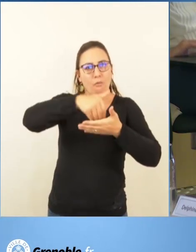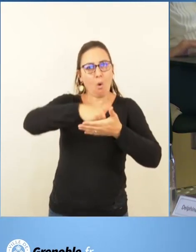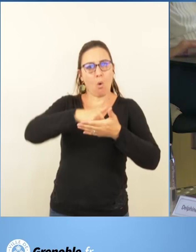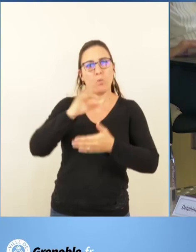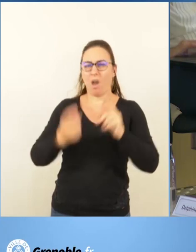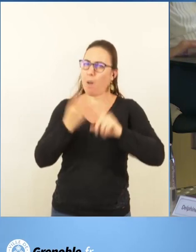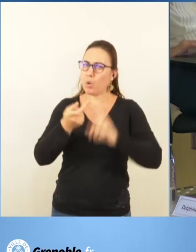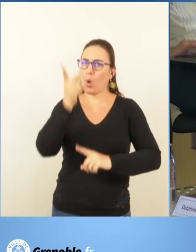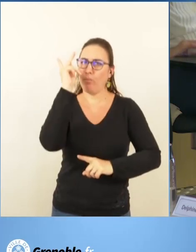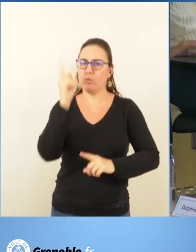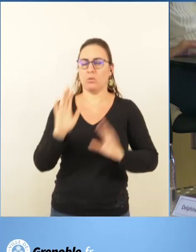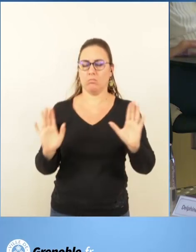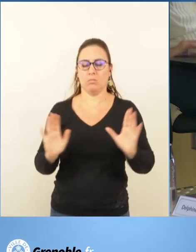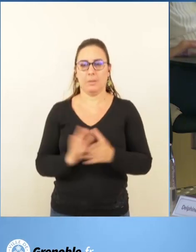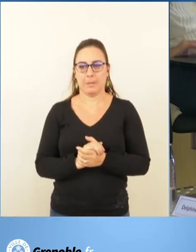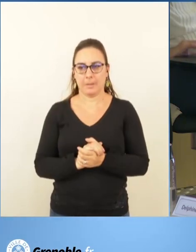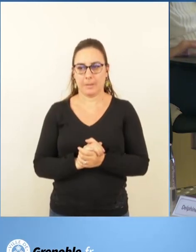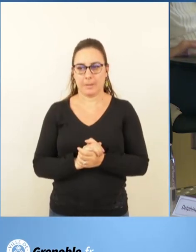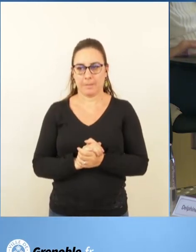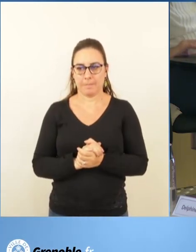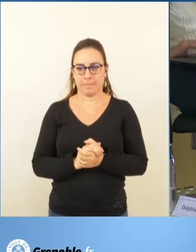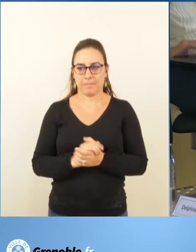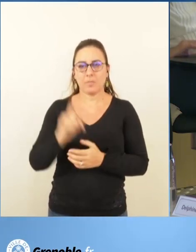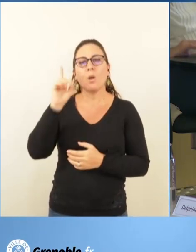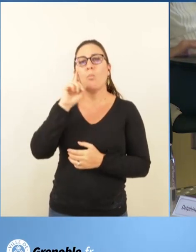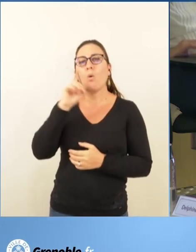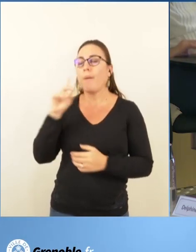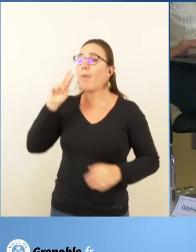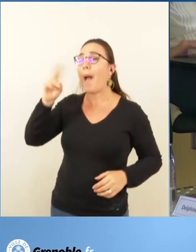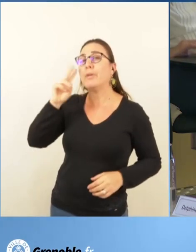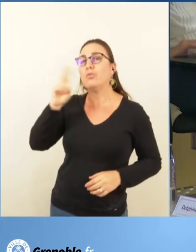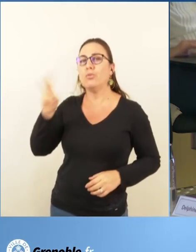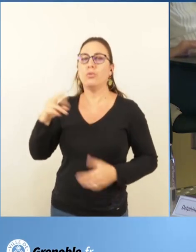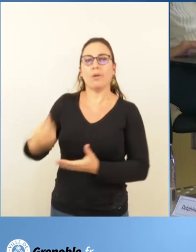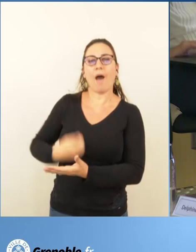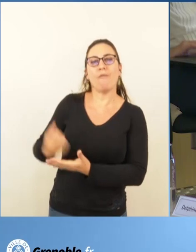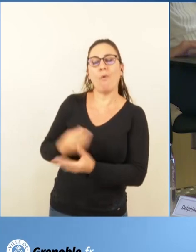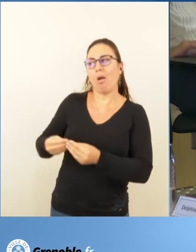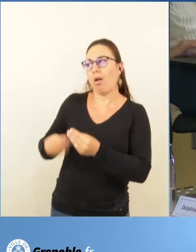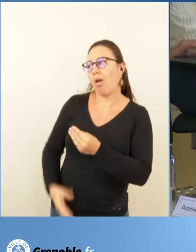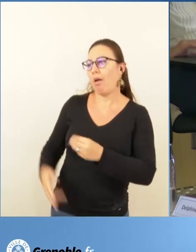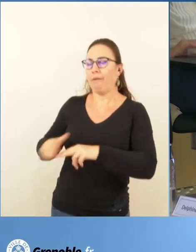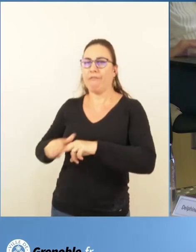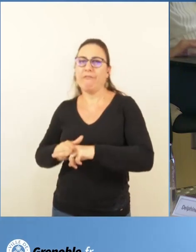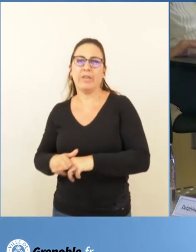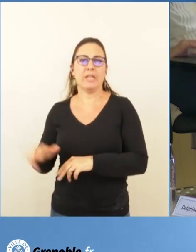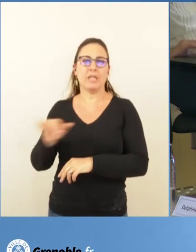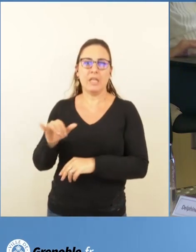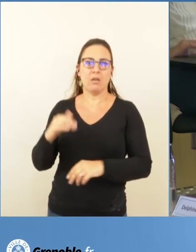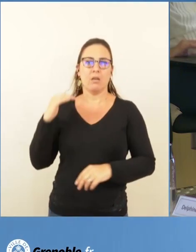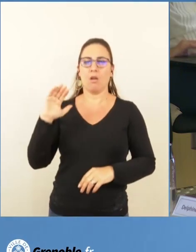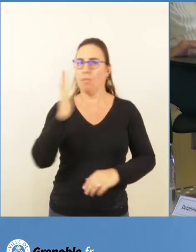important parce que le reste on est habitué à ne pas avoir les documents à temps donc on sait travailler dans